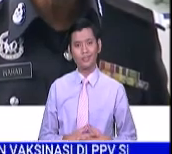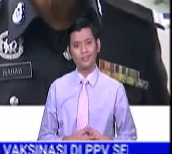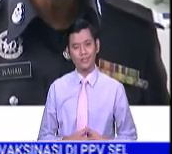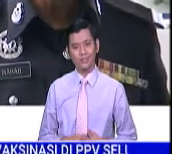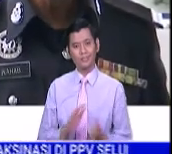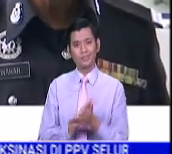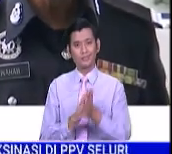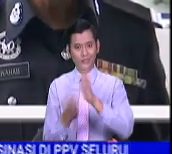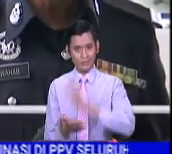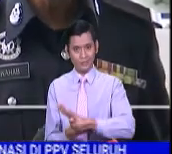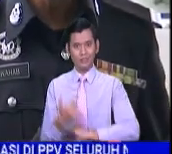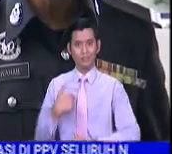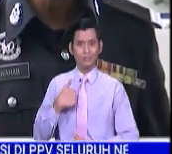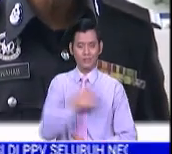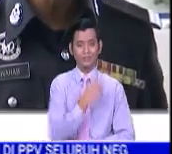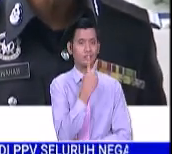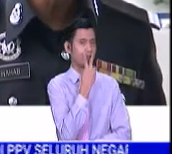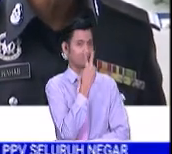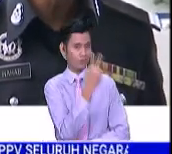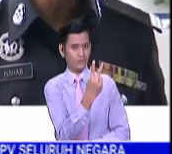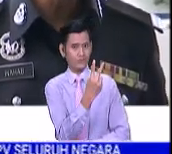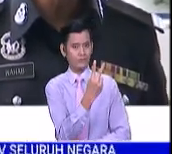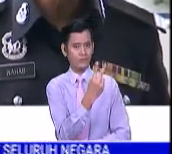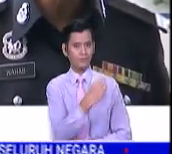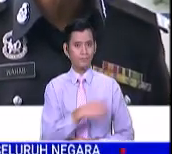Jadi kita dapati